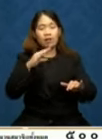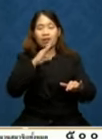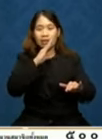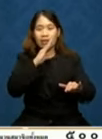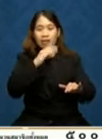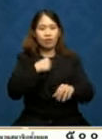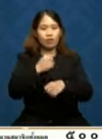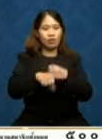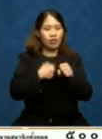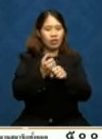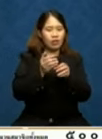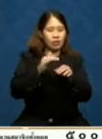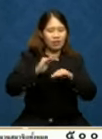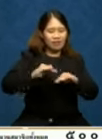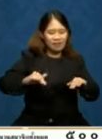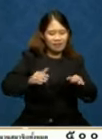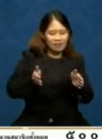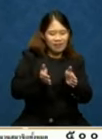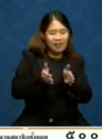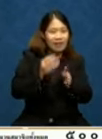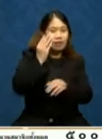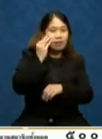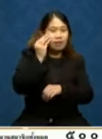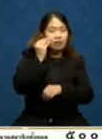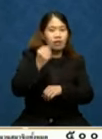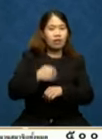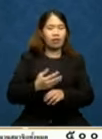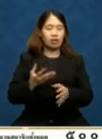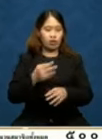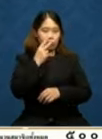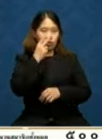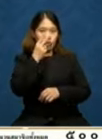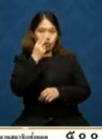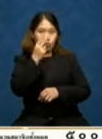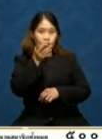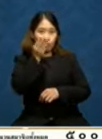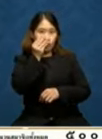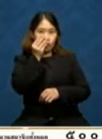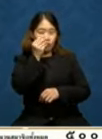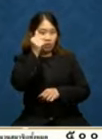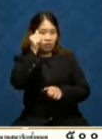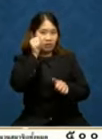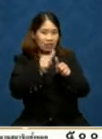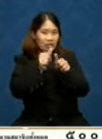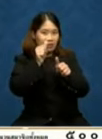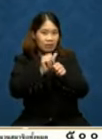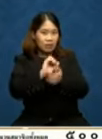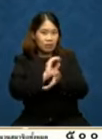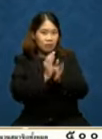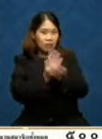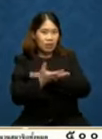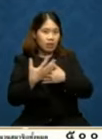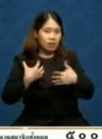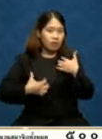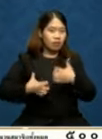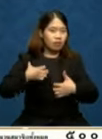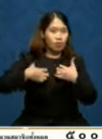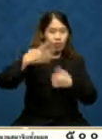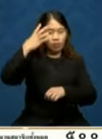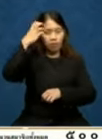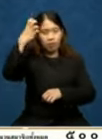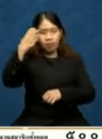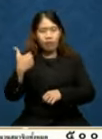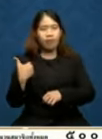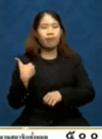ในวัยที่เป็นเด็กเล็กนะครับจะทำให้พฤติกรรมของพวกเขาครับเปลี่ยนไปในการที่จะก้าวร้าวมากยิ่งขึ้นอาจจะทำ